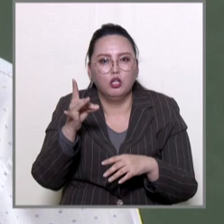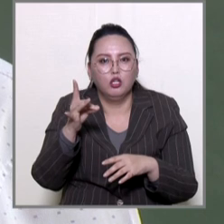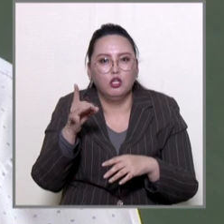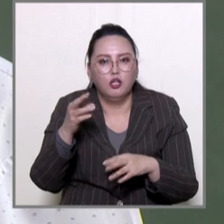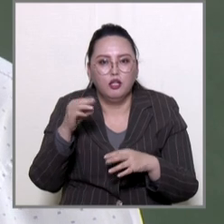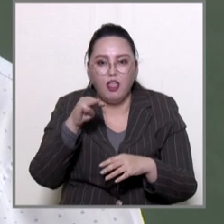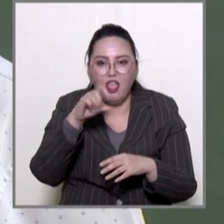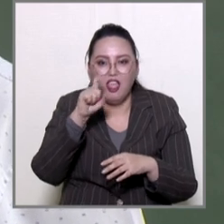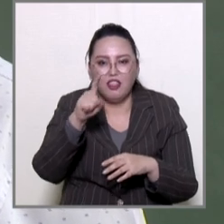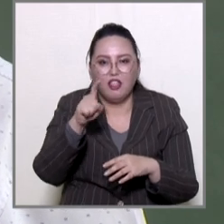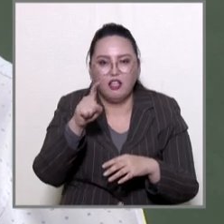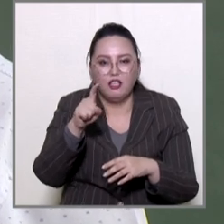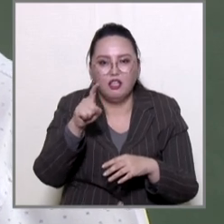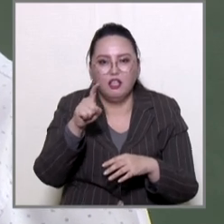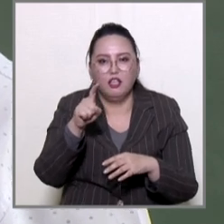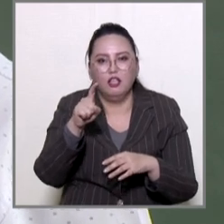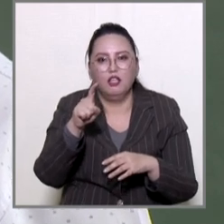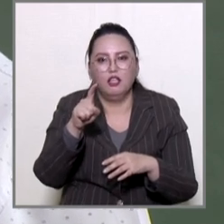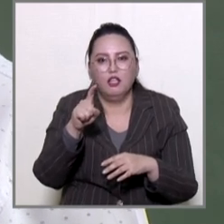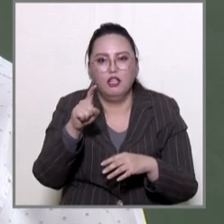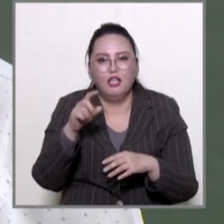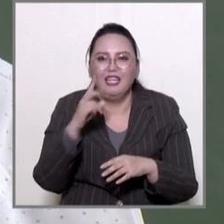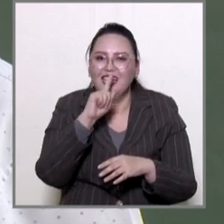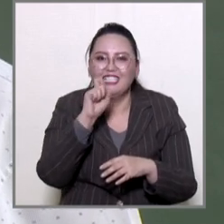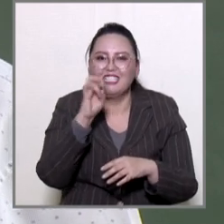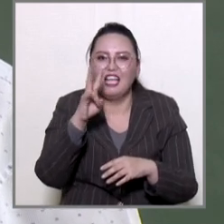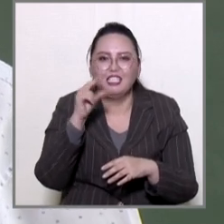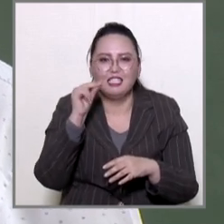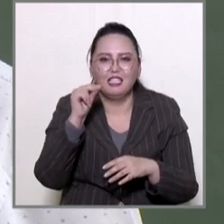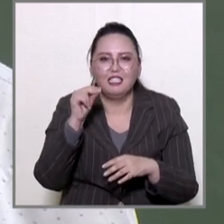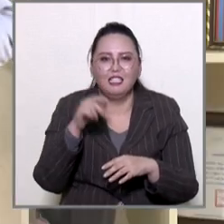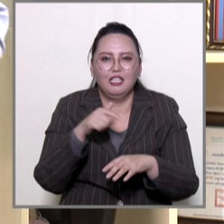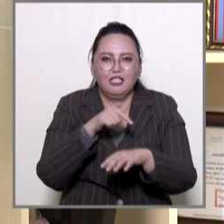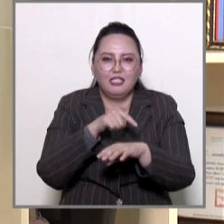зан чанарыг цагийн дарааллаар нь үйл явдалтай холбон тайлбарлая.